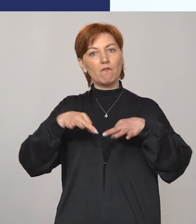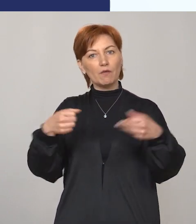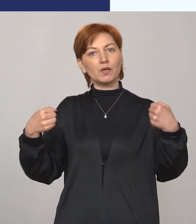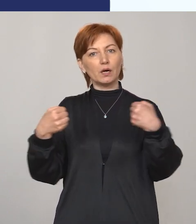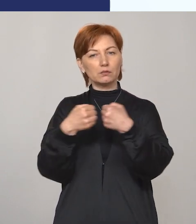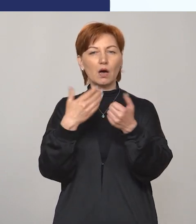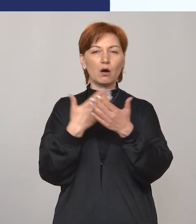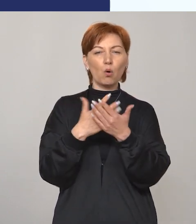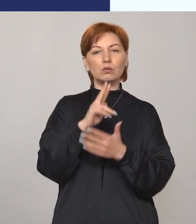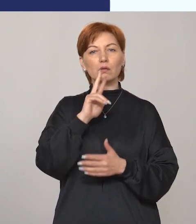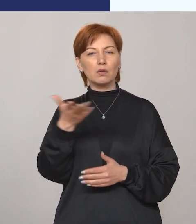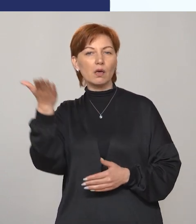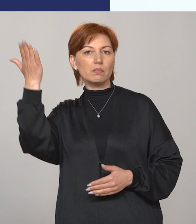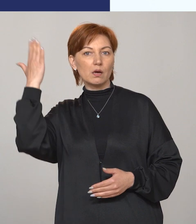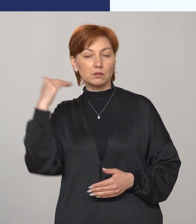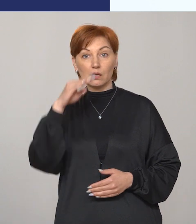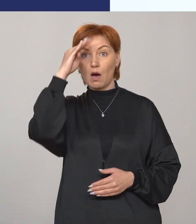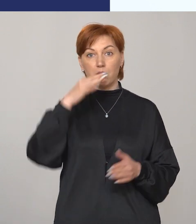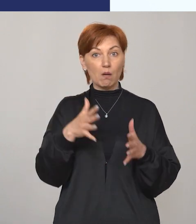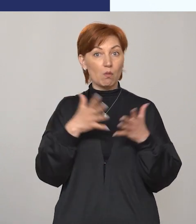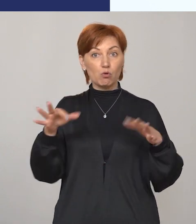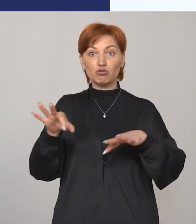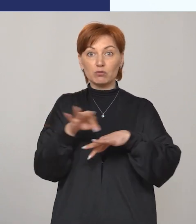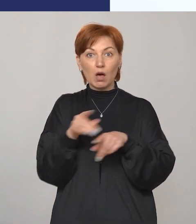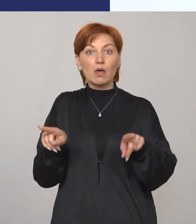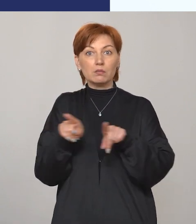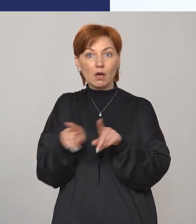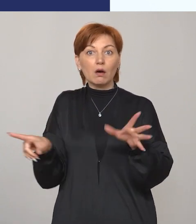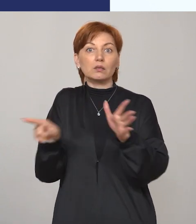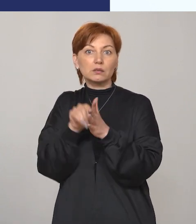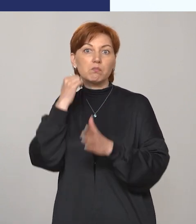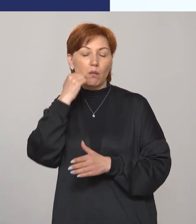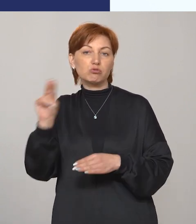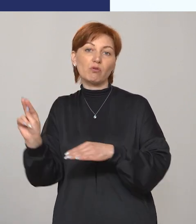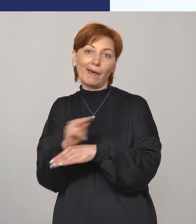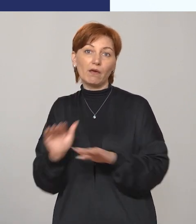назад. Папа больше не женился, так с бабушкой воспитывали. Вот так.